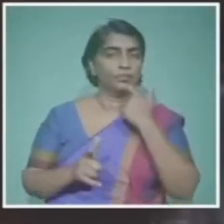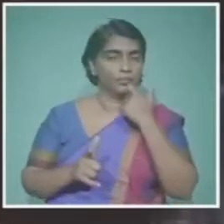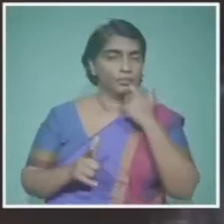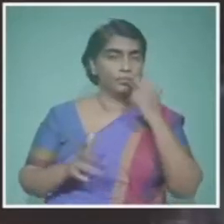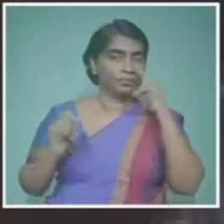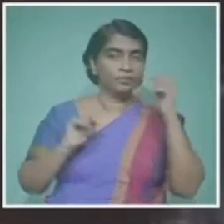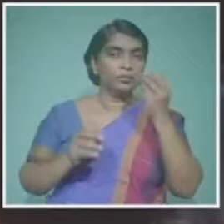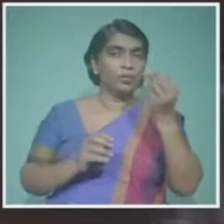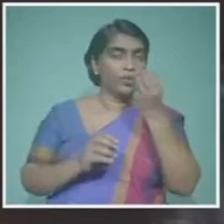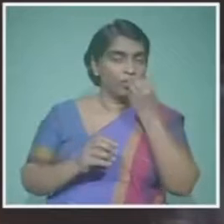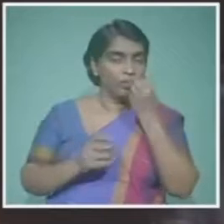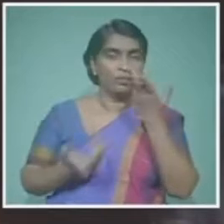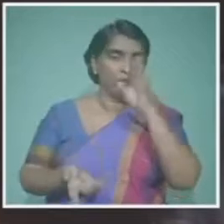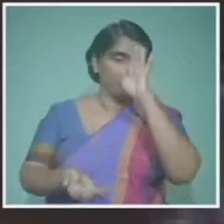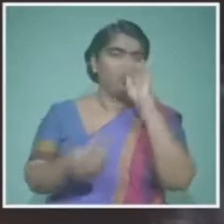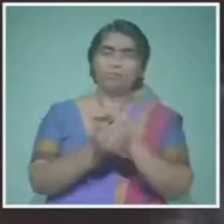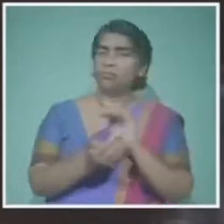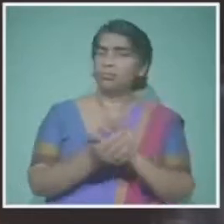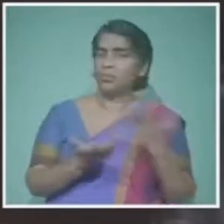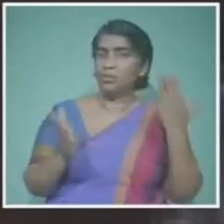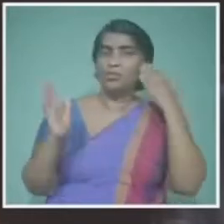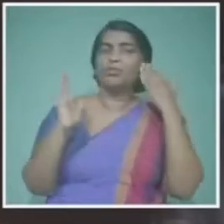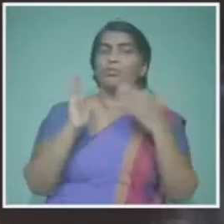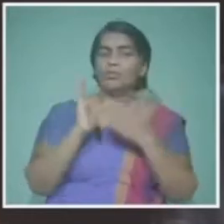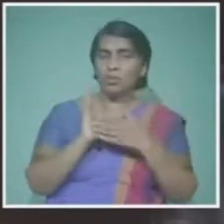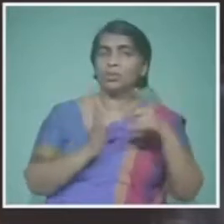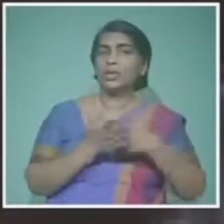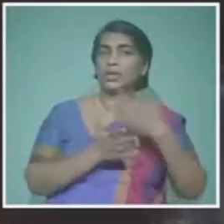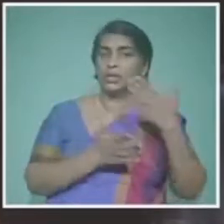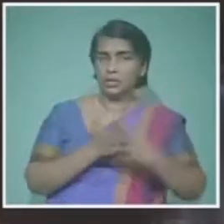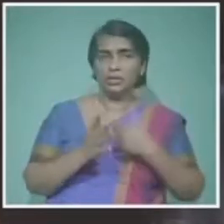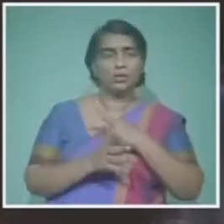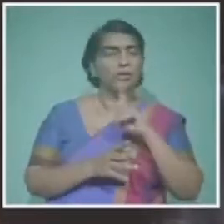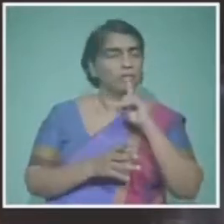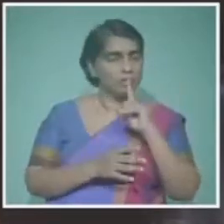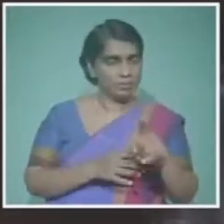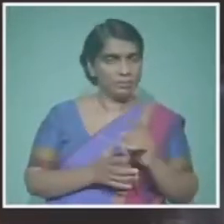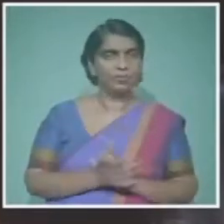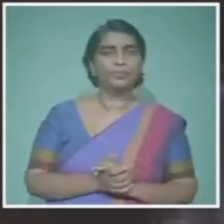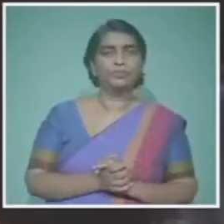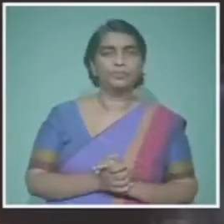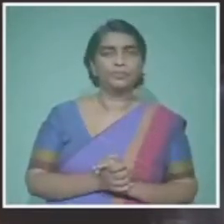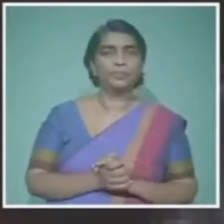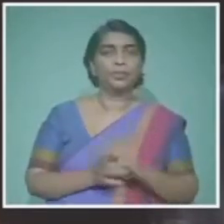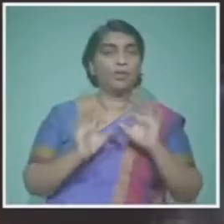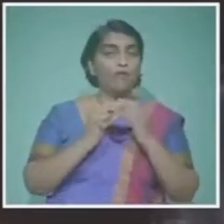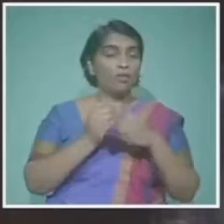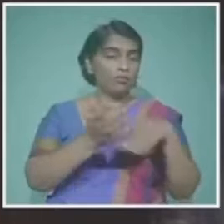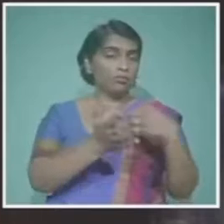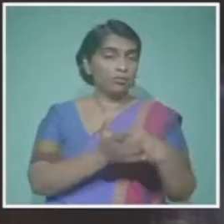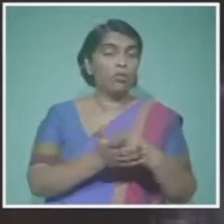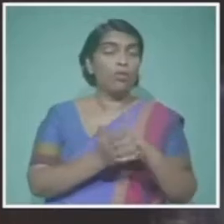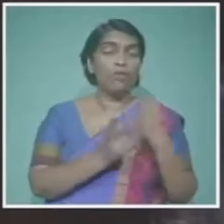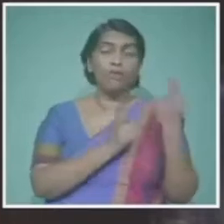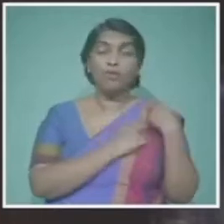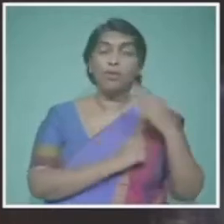ලෙඩඩ් හවුස්හෝල්ඩ්ස් කියලා කියනවා. මොකද වතුකරේ දැන් කම්කර ජනතාවගේ පවුලේ නඩත්තුව කරන්නේ